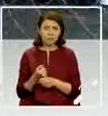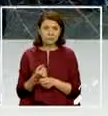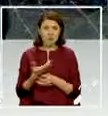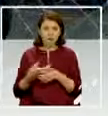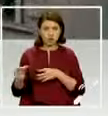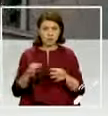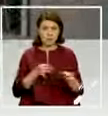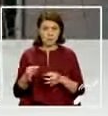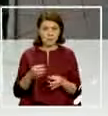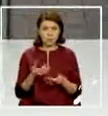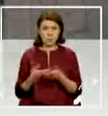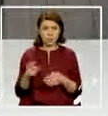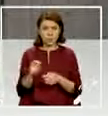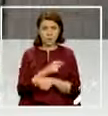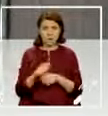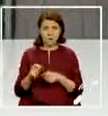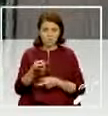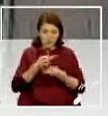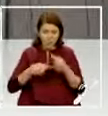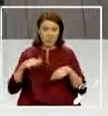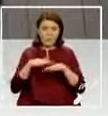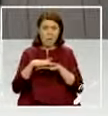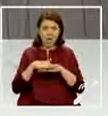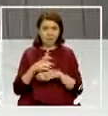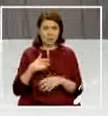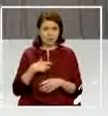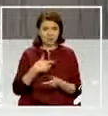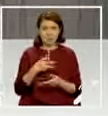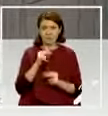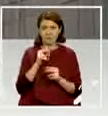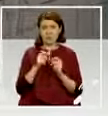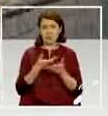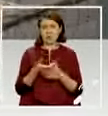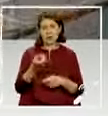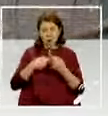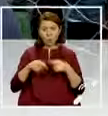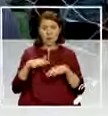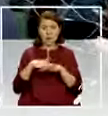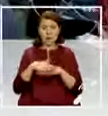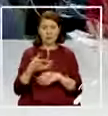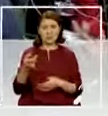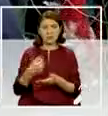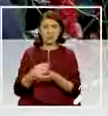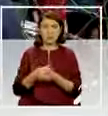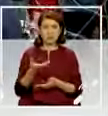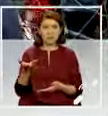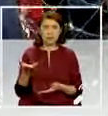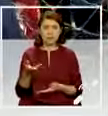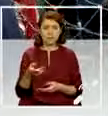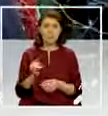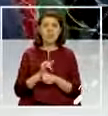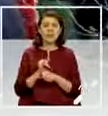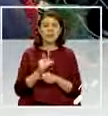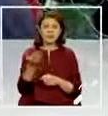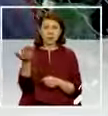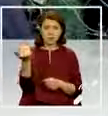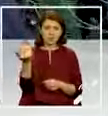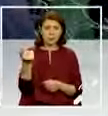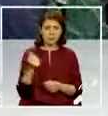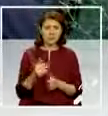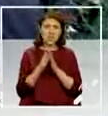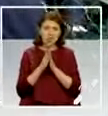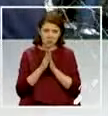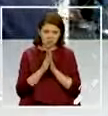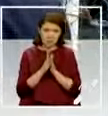aceste măsuri de înlocuire, practic, pentru că nu poate fi vorba de înlocuirea plasei. Doamna director,